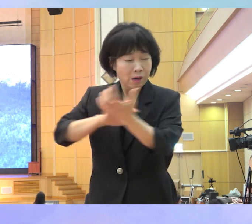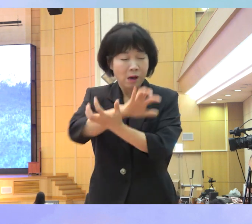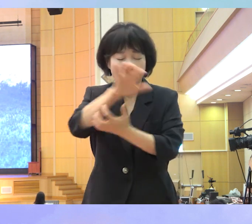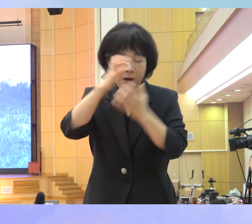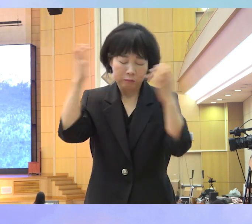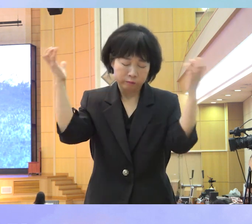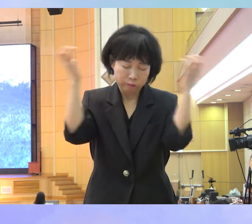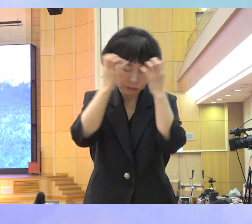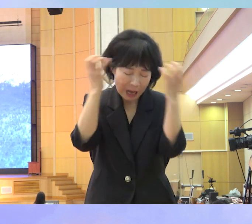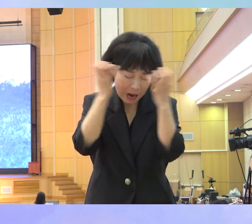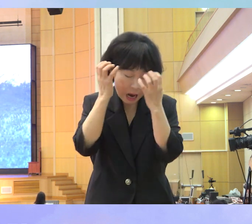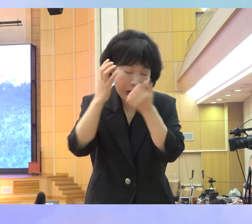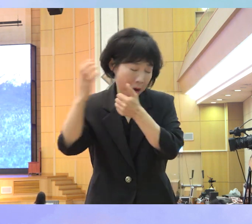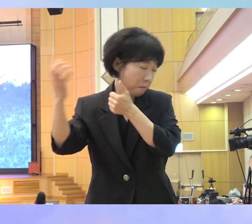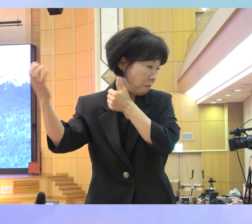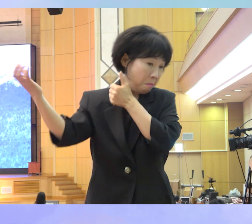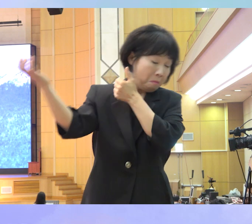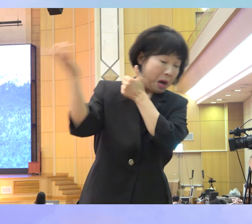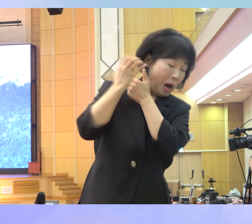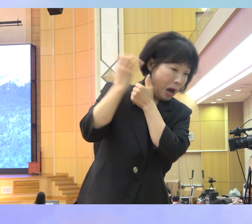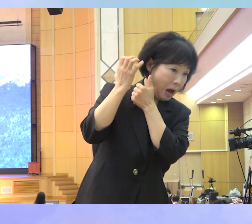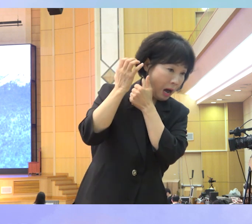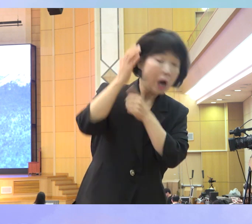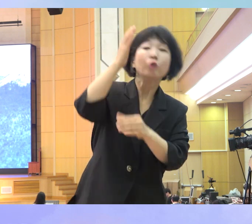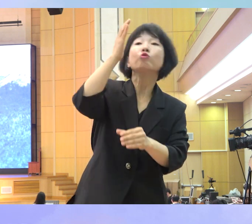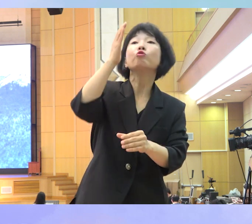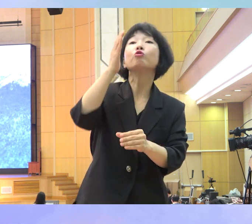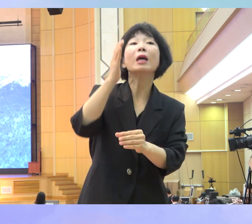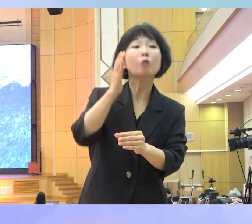환난과 핍박